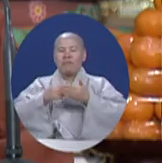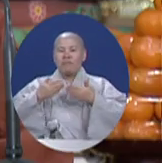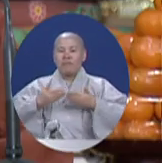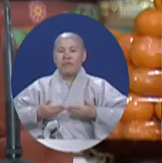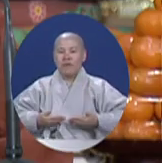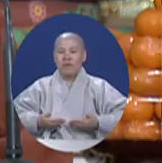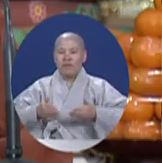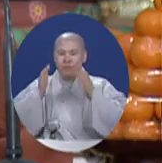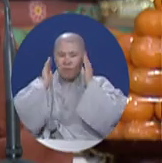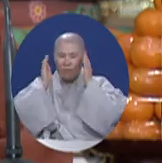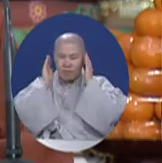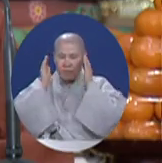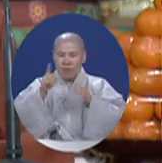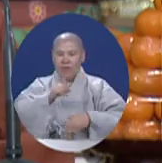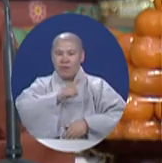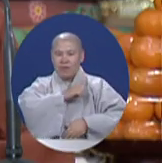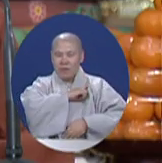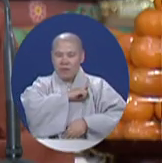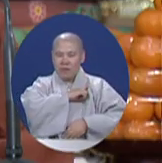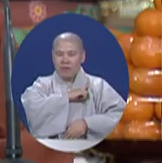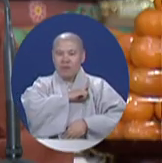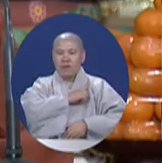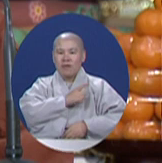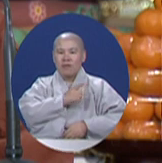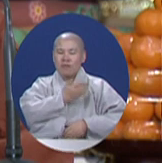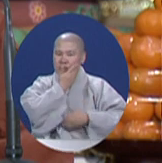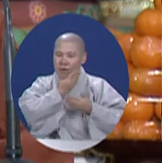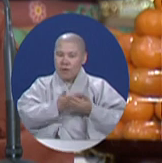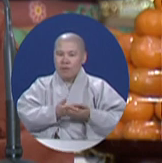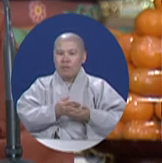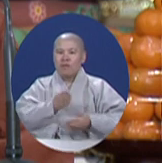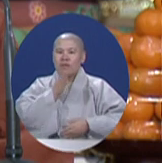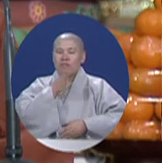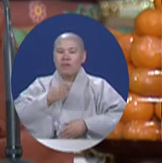마음 쉬는 공부가 그게 진짜 내 공부입니다.